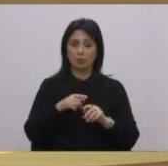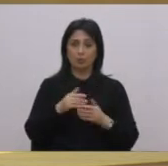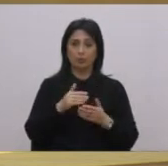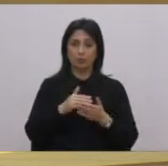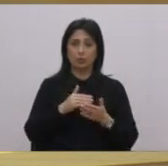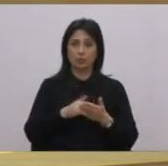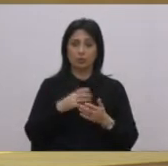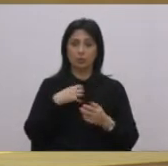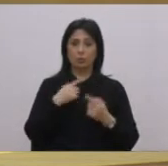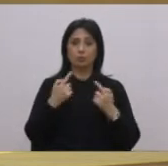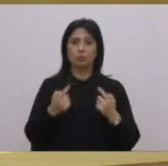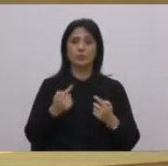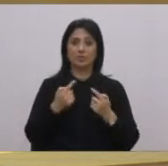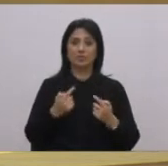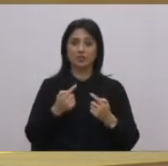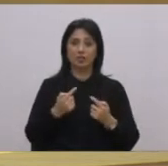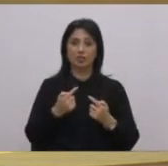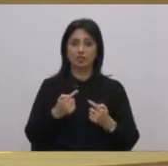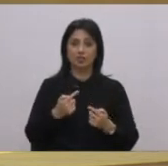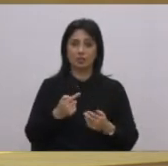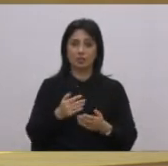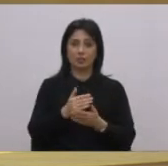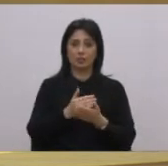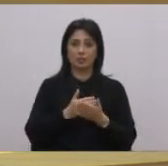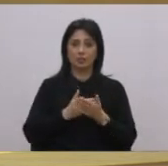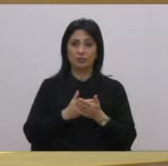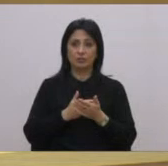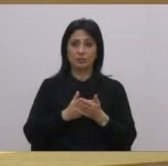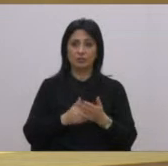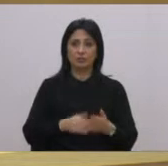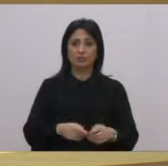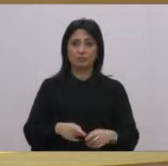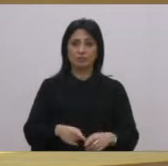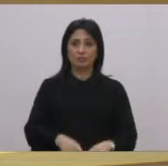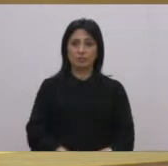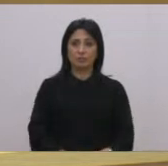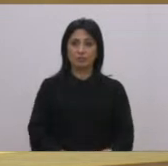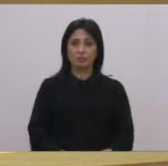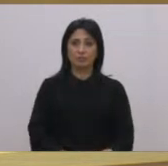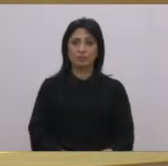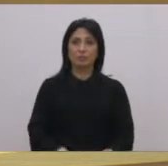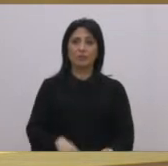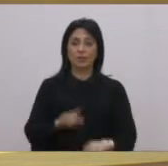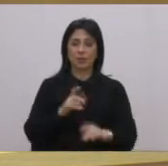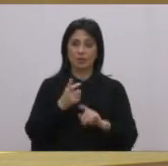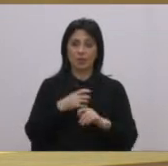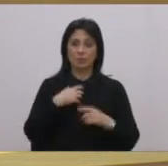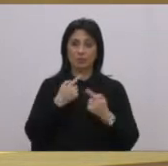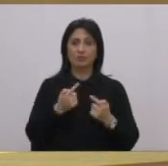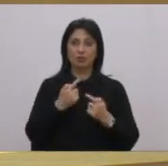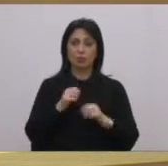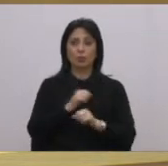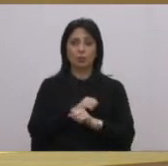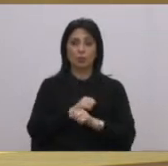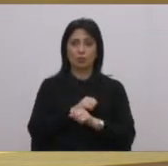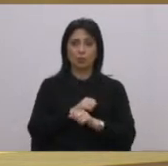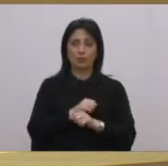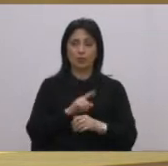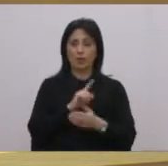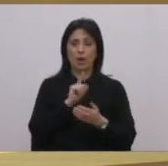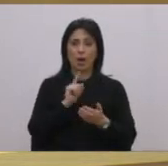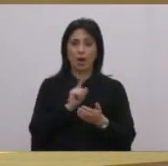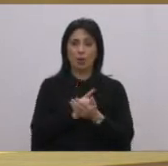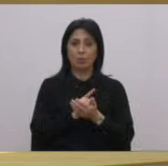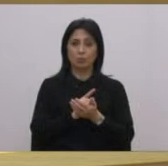არის უმნიშვნელოვანესი საქართველოსთვის, სამეგრელოსთვის ძალიან მნიშვნელოვანი კურორტი, რომელსაც